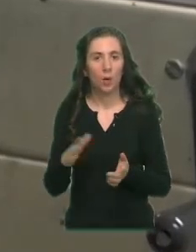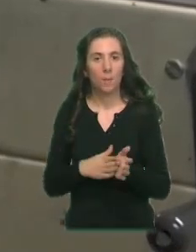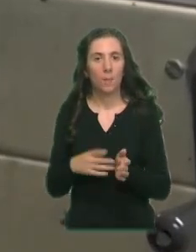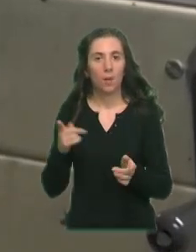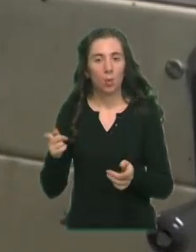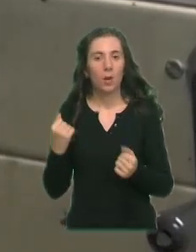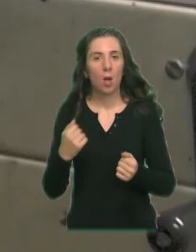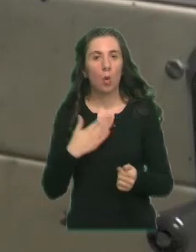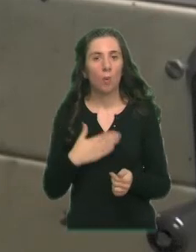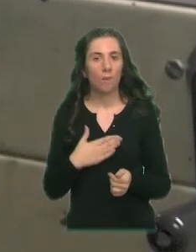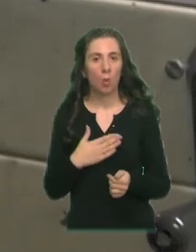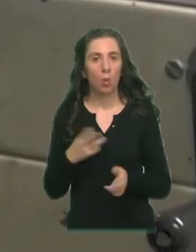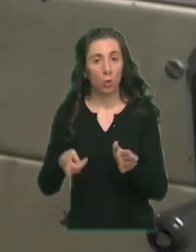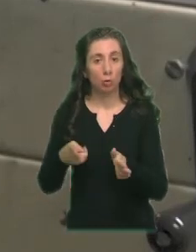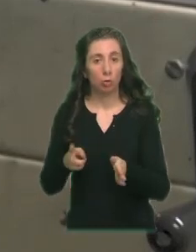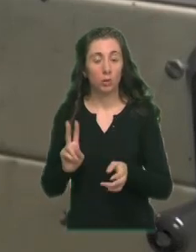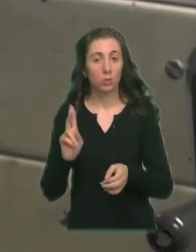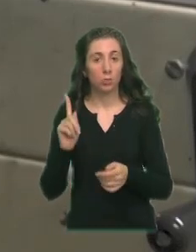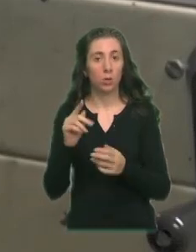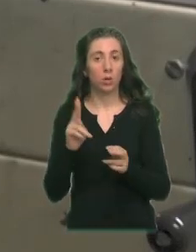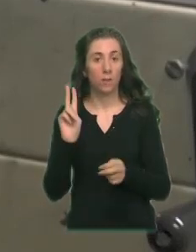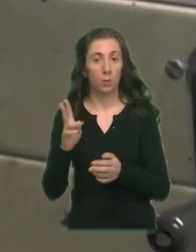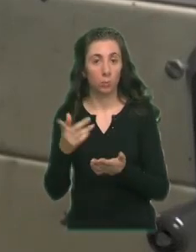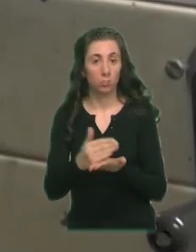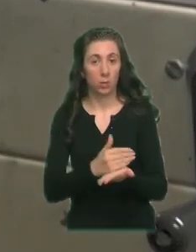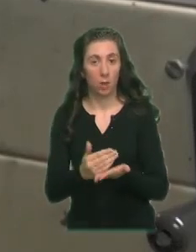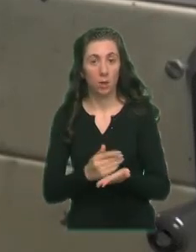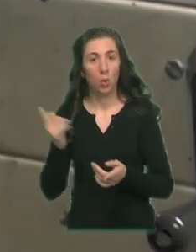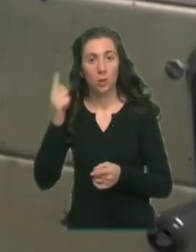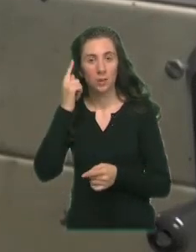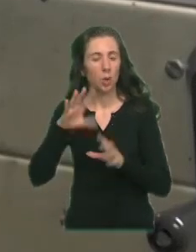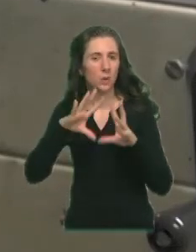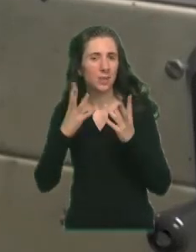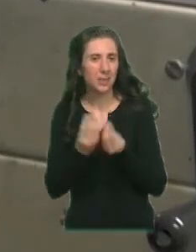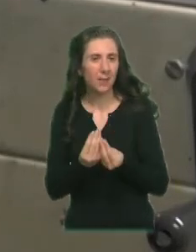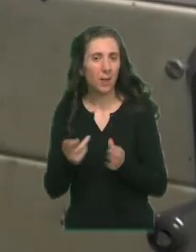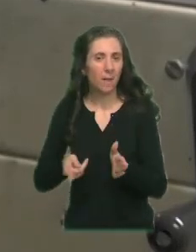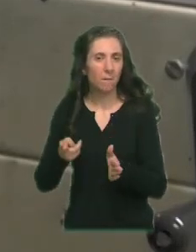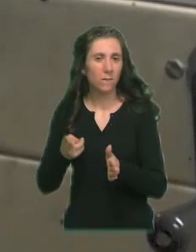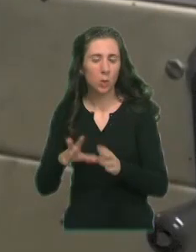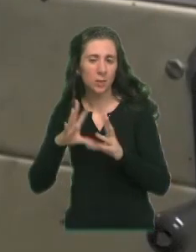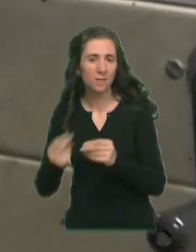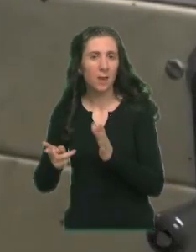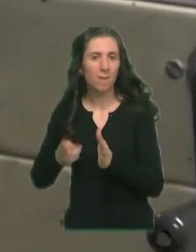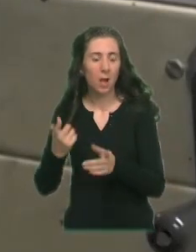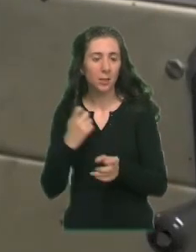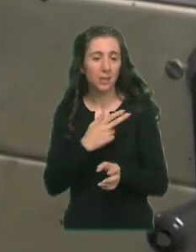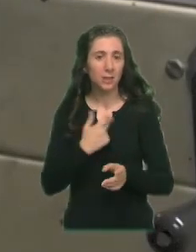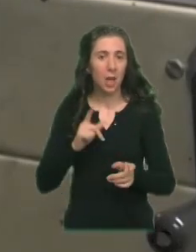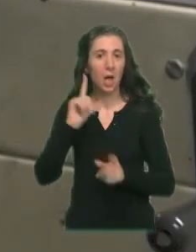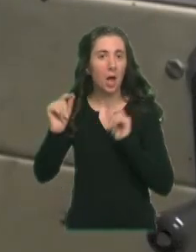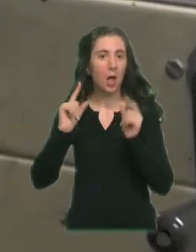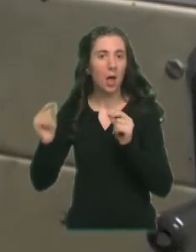kako je on jako volio željeznice i vozne redove, on je nekad znao sve vozne redove svih vlakova koji idu iz